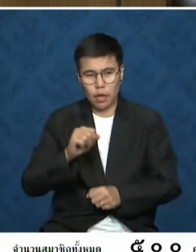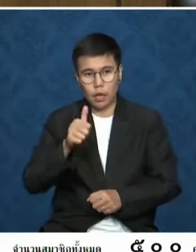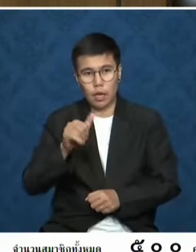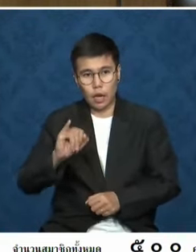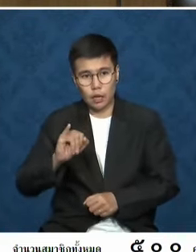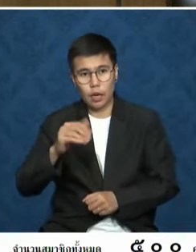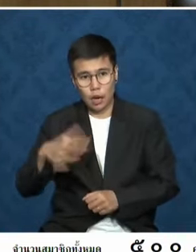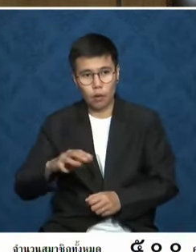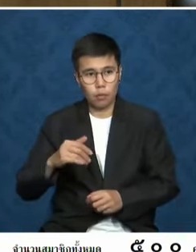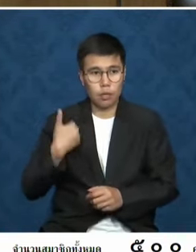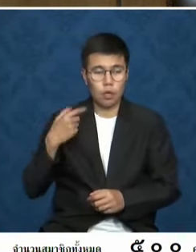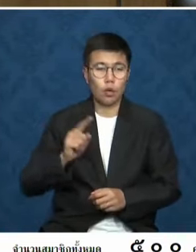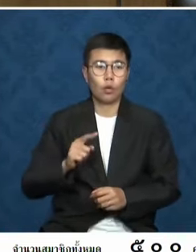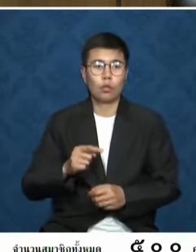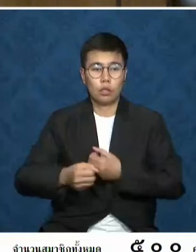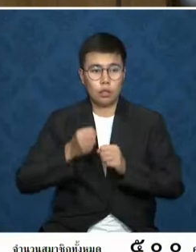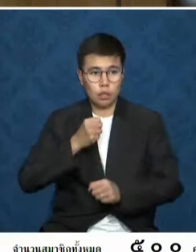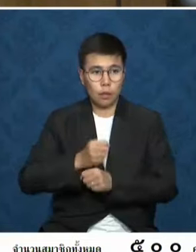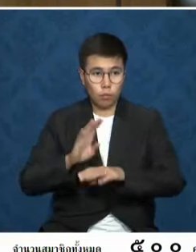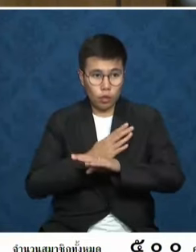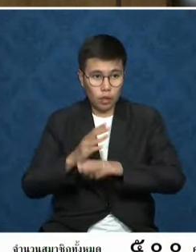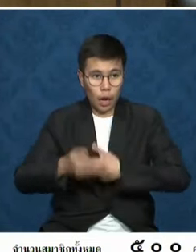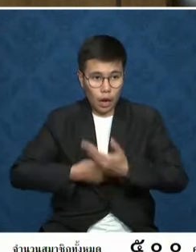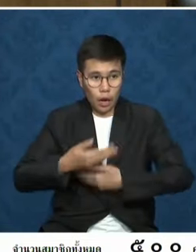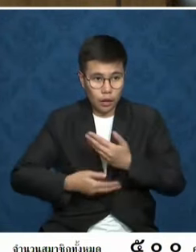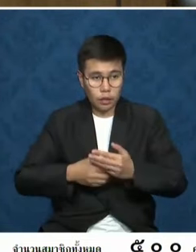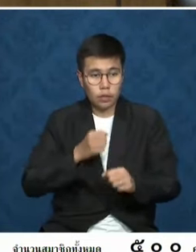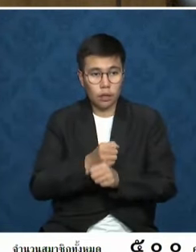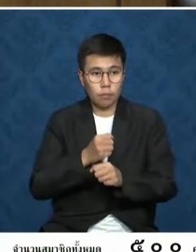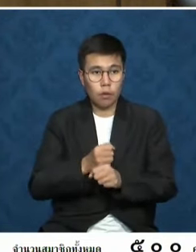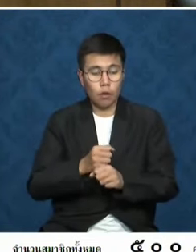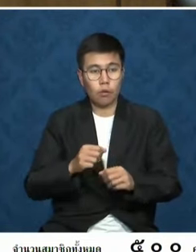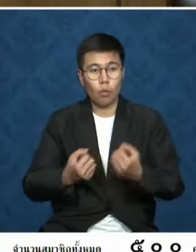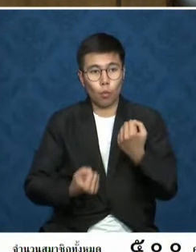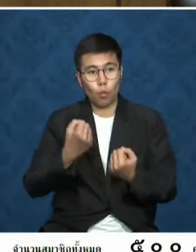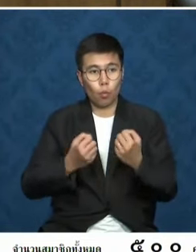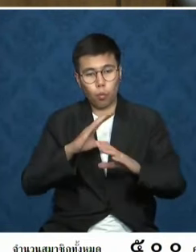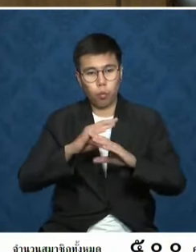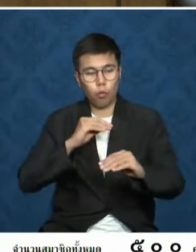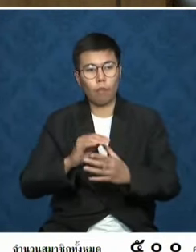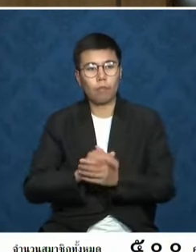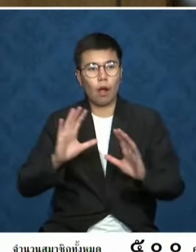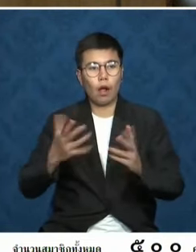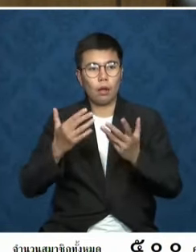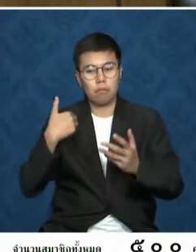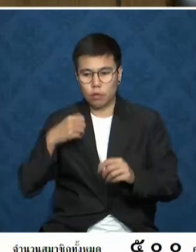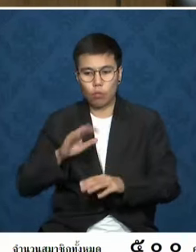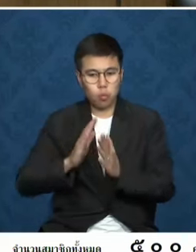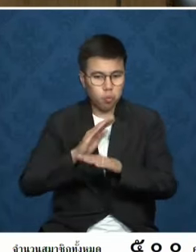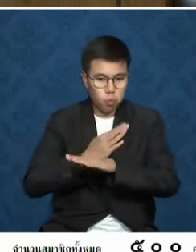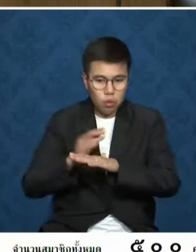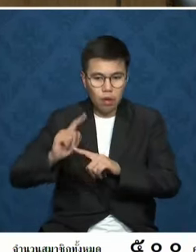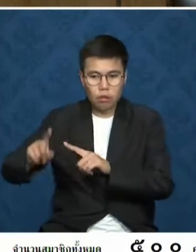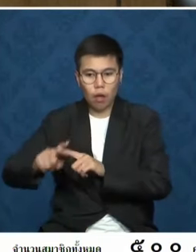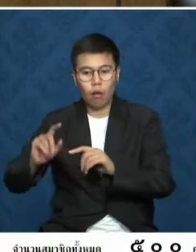ยวข้องแล้วภูรากิจที่เกี่ยวกับการประกลบชินส่นรถยนต์ก็จะหายไปหรายภูรากิจเพราะฉะนั้น